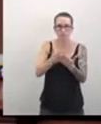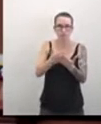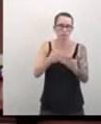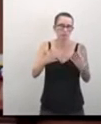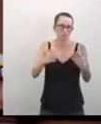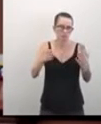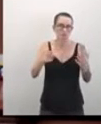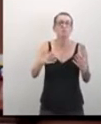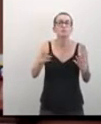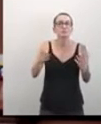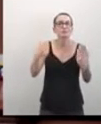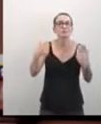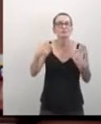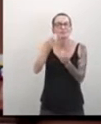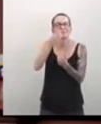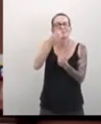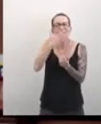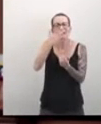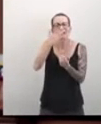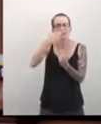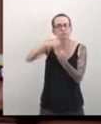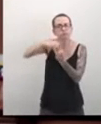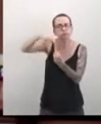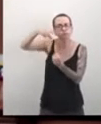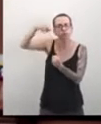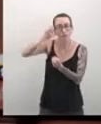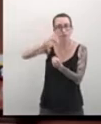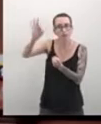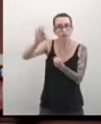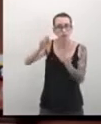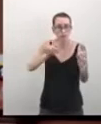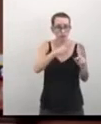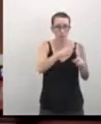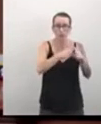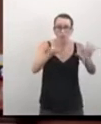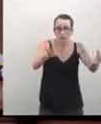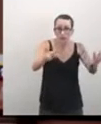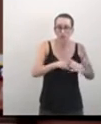8 fois les émissions de gaz à effet de serre de la France entière.